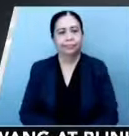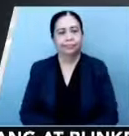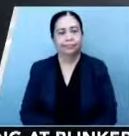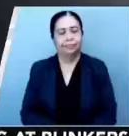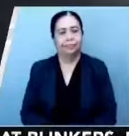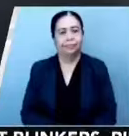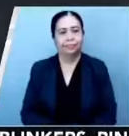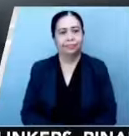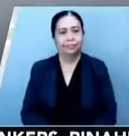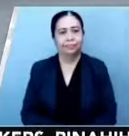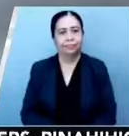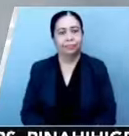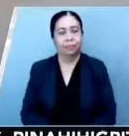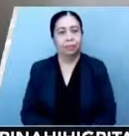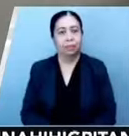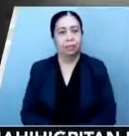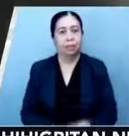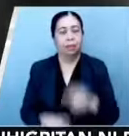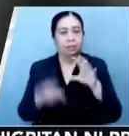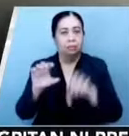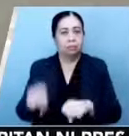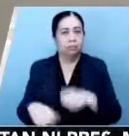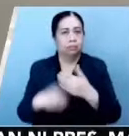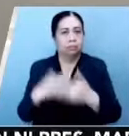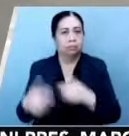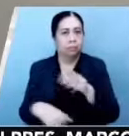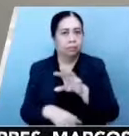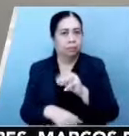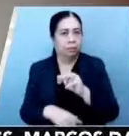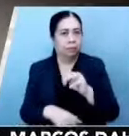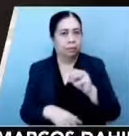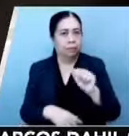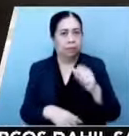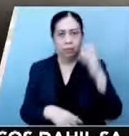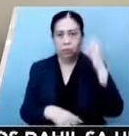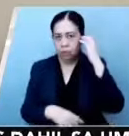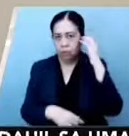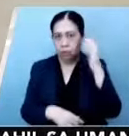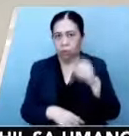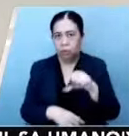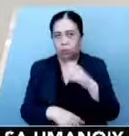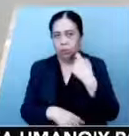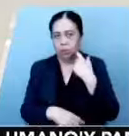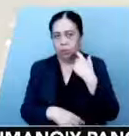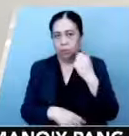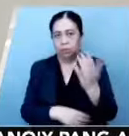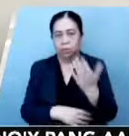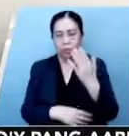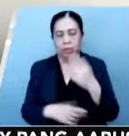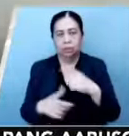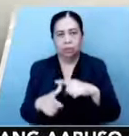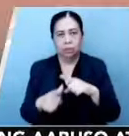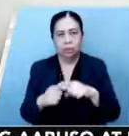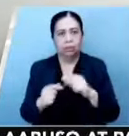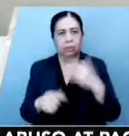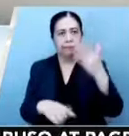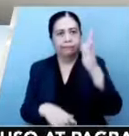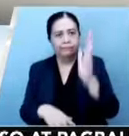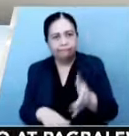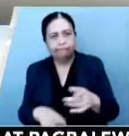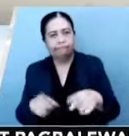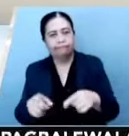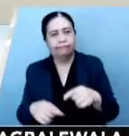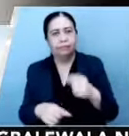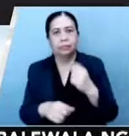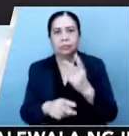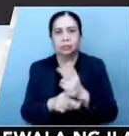Sa anti-colorum operations na ito ng MMDA sa Cubao, Quezon City kaninang umaga, naharang ang van na ito na namamasada kahit walang